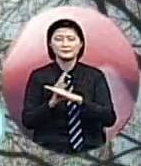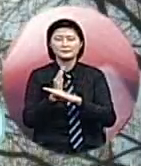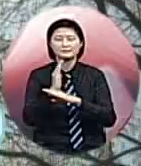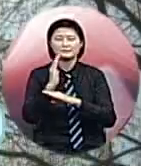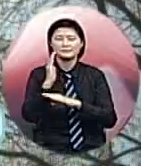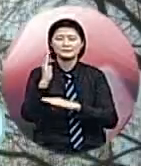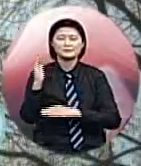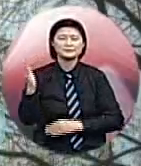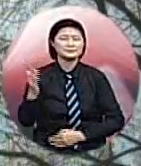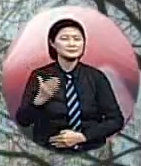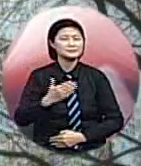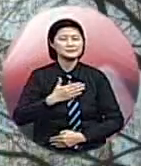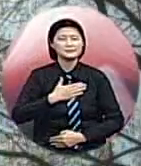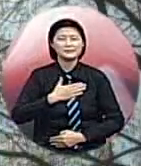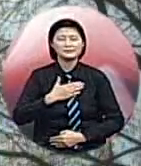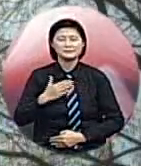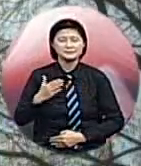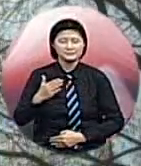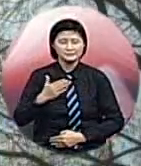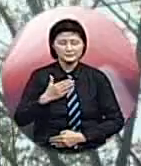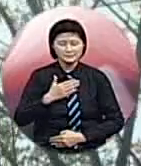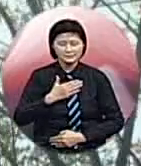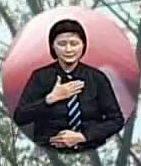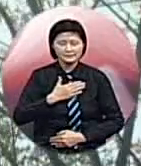사랑을 넘어버린